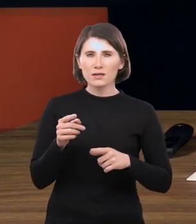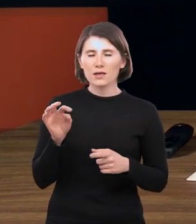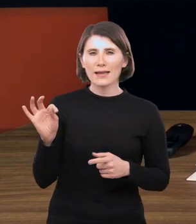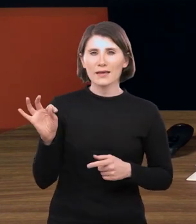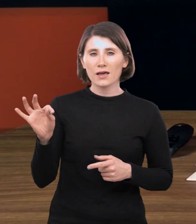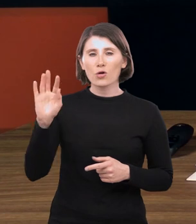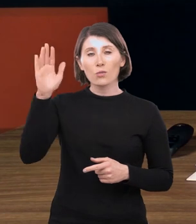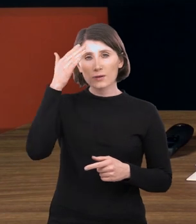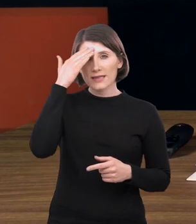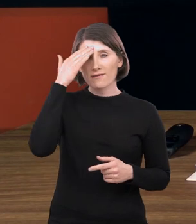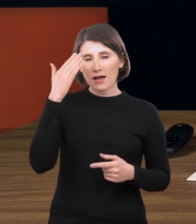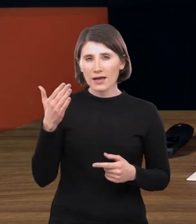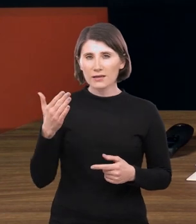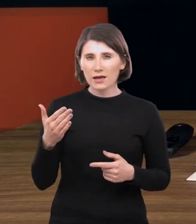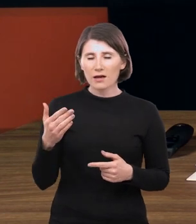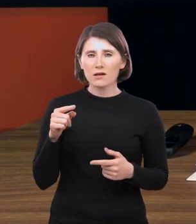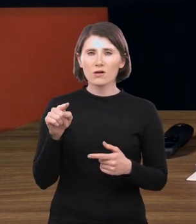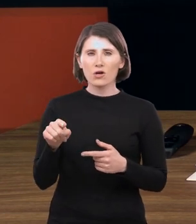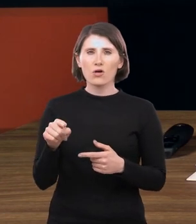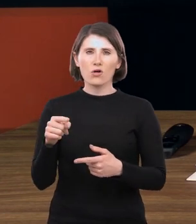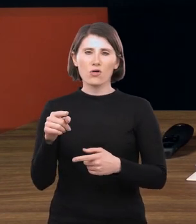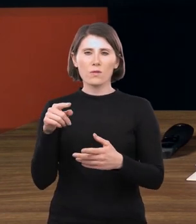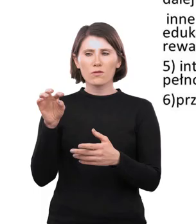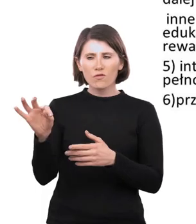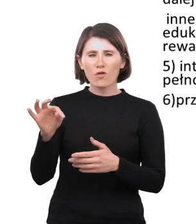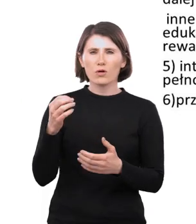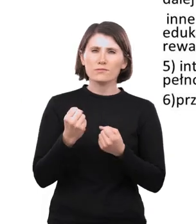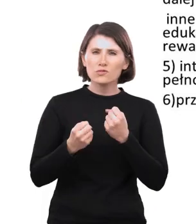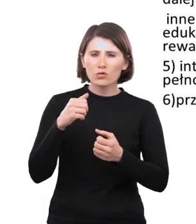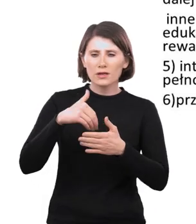poznawania, z czego wynikają jego trudne zachowania.